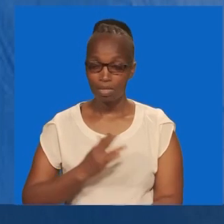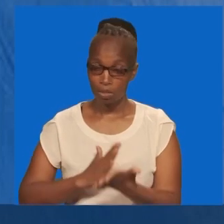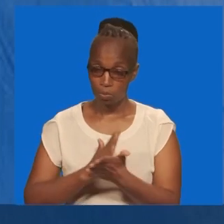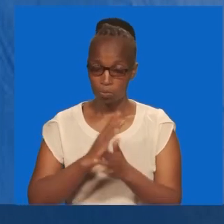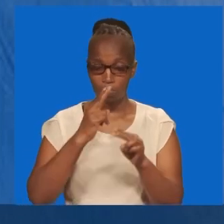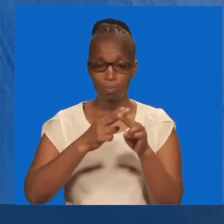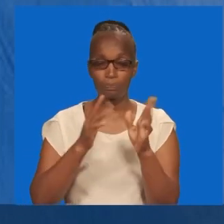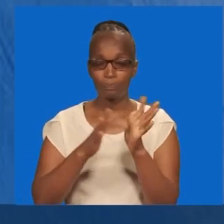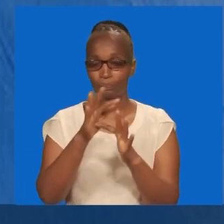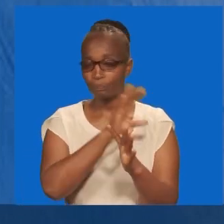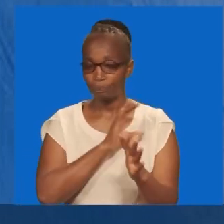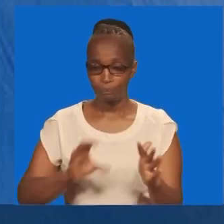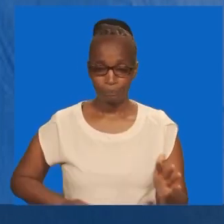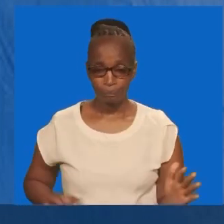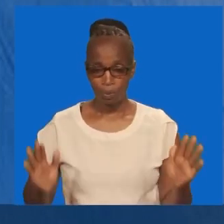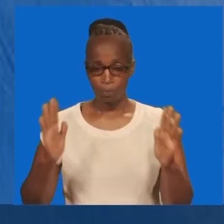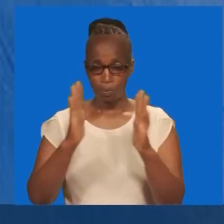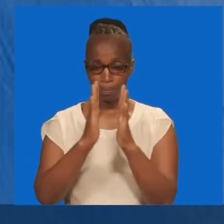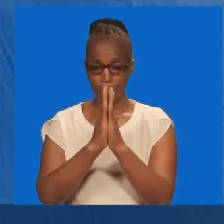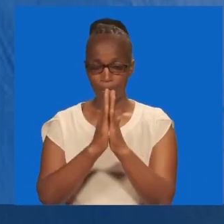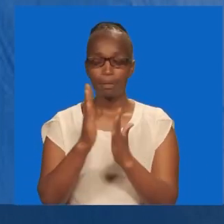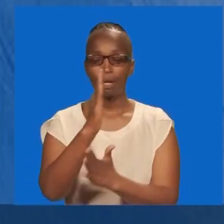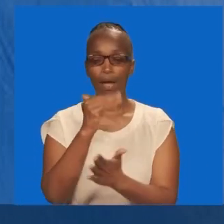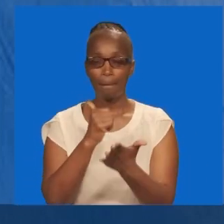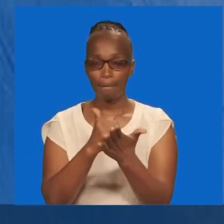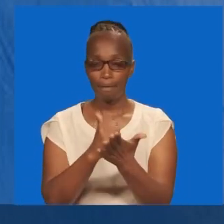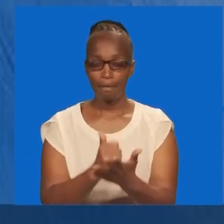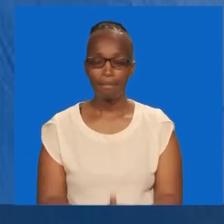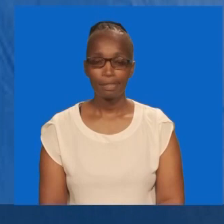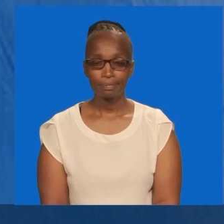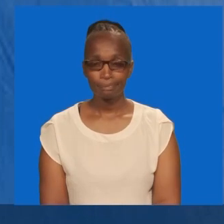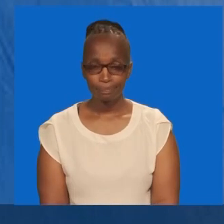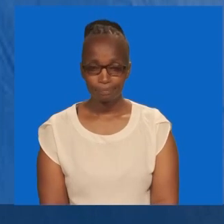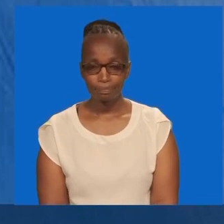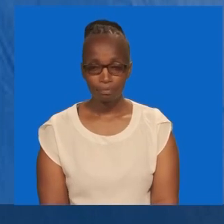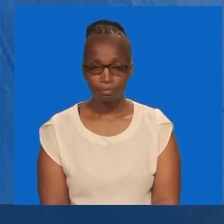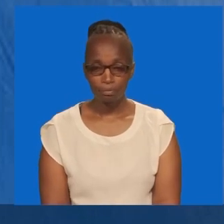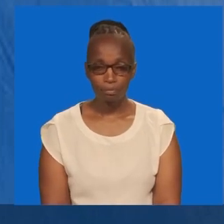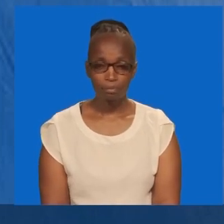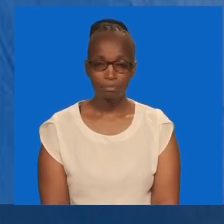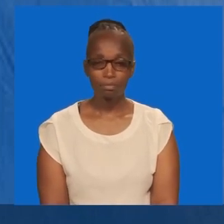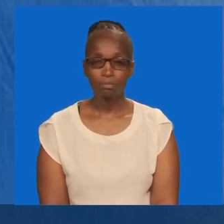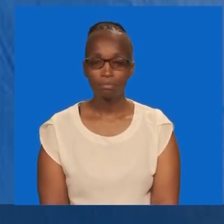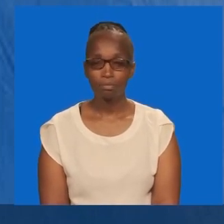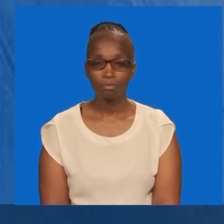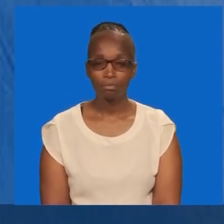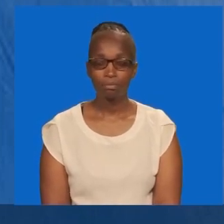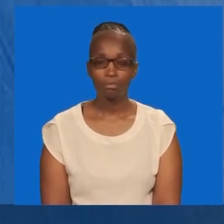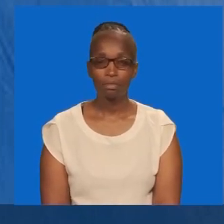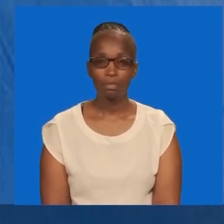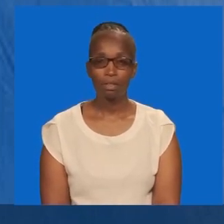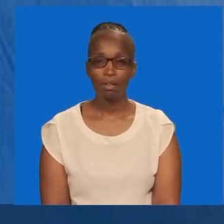wewe. Na ni katika jina la Yesu Kristo tumeomba. Amen. Basi